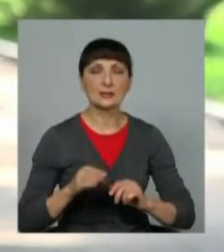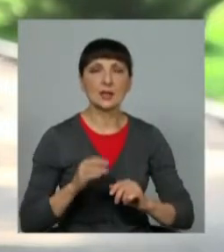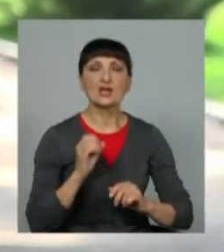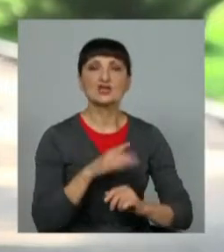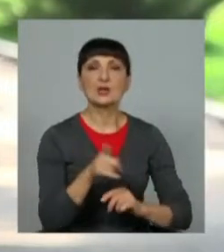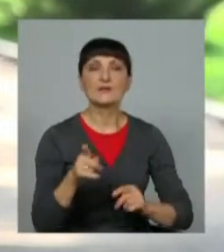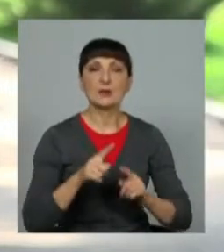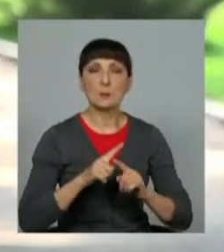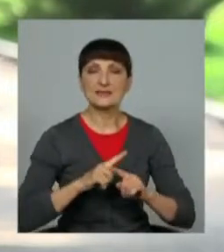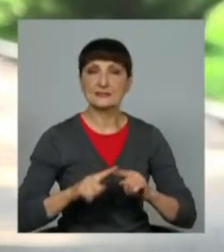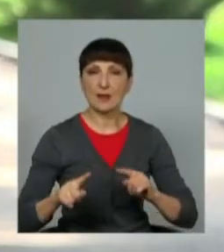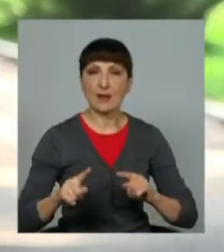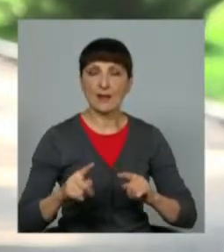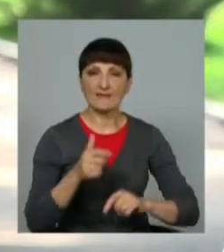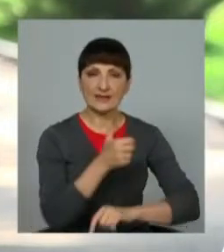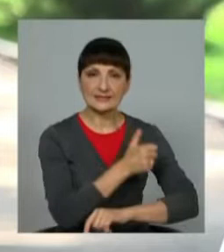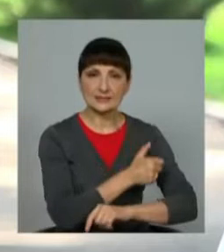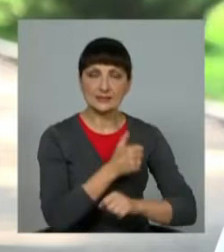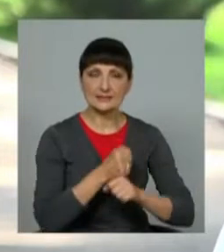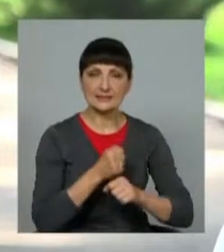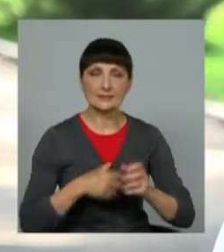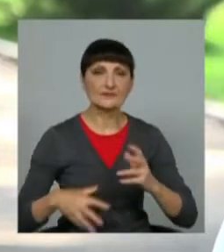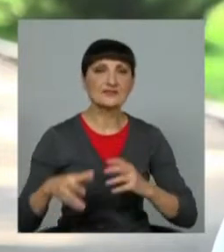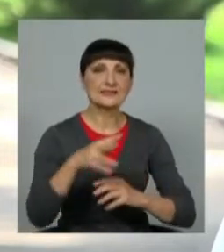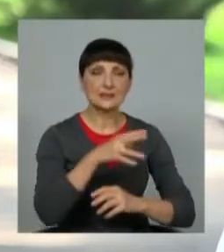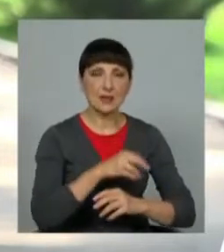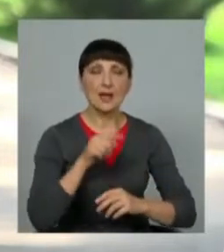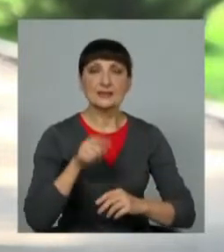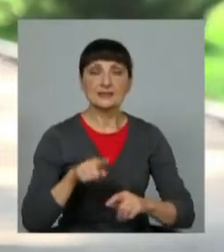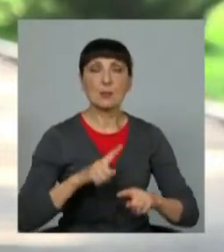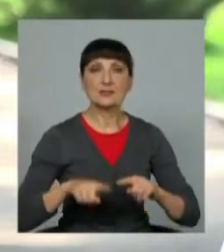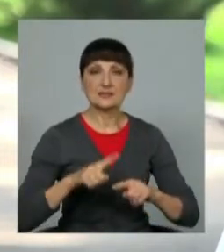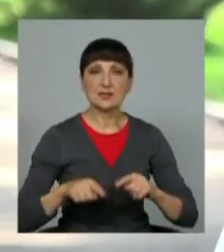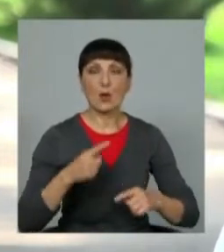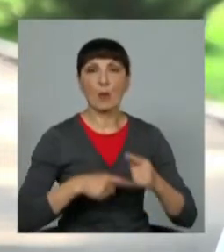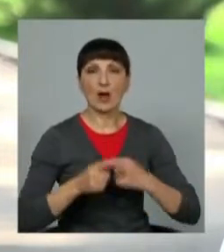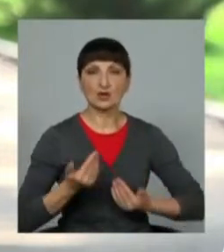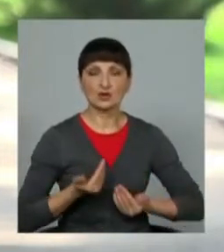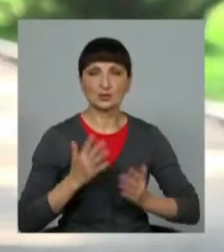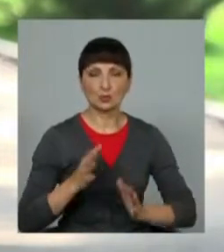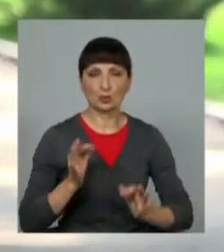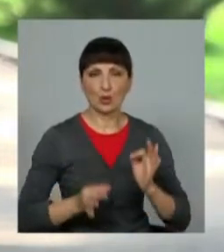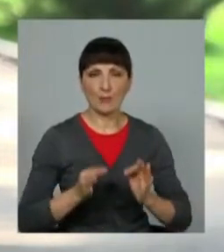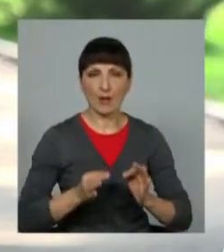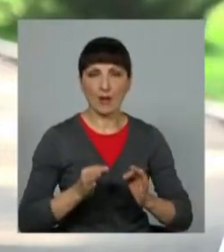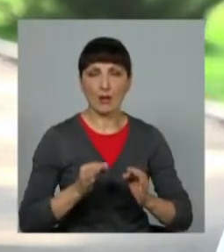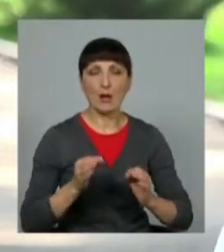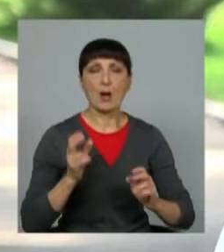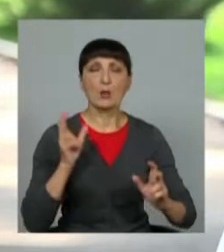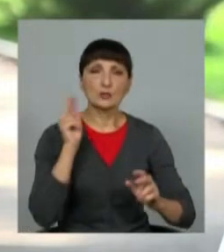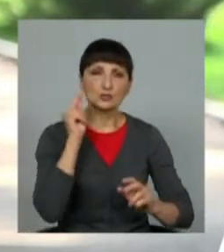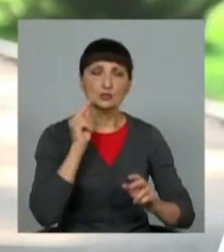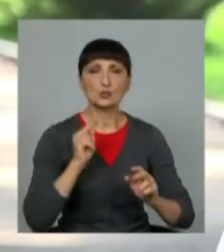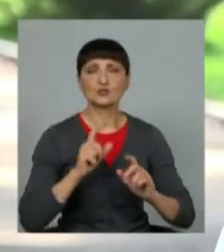быстрее будет уровень вакцинации высокий, тем быстрее мы сможем вернуться и к традиционной форме обучения, и к